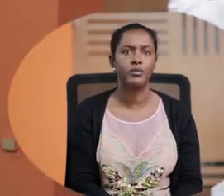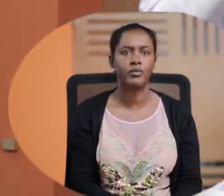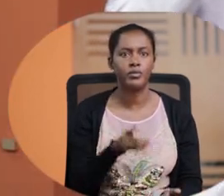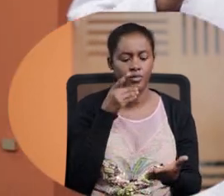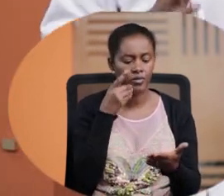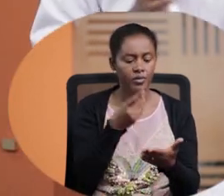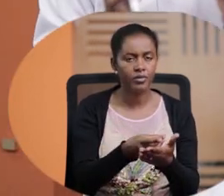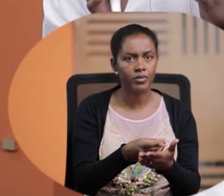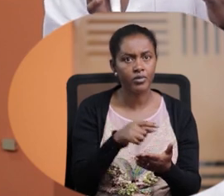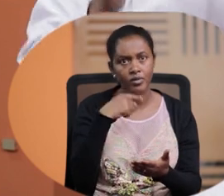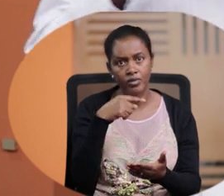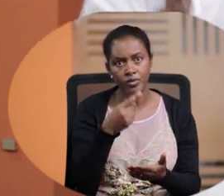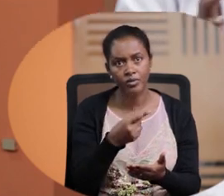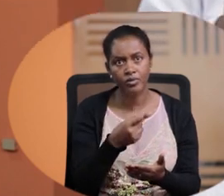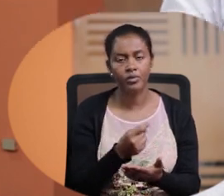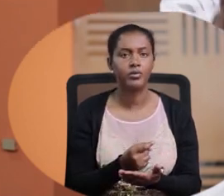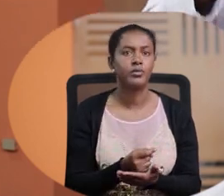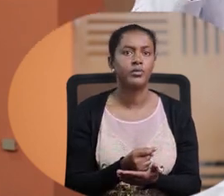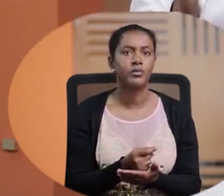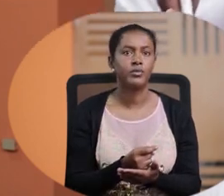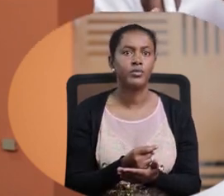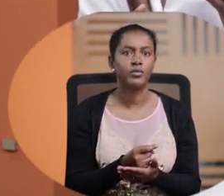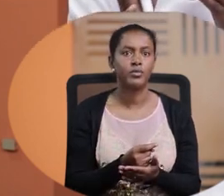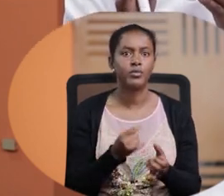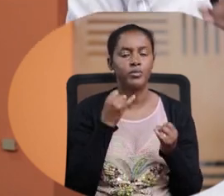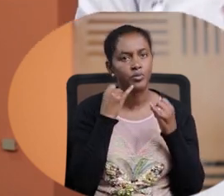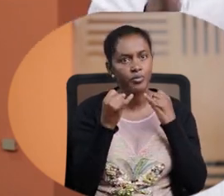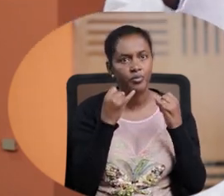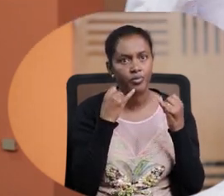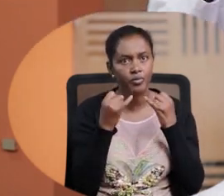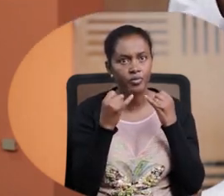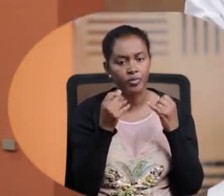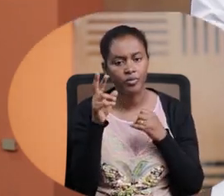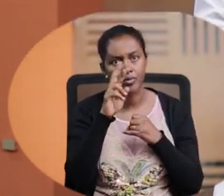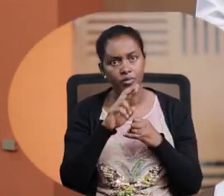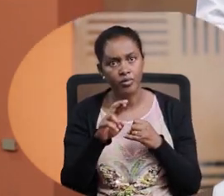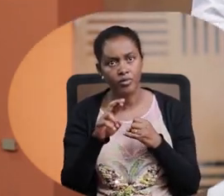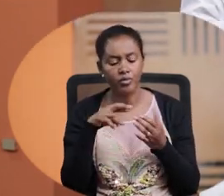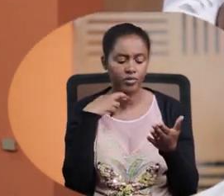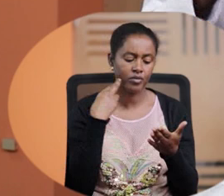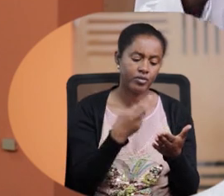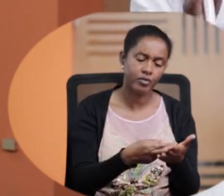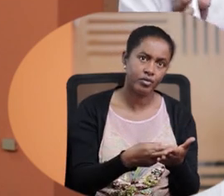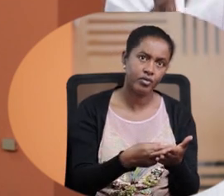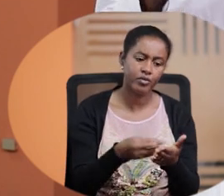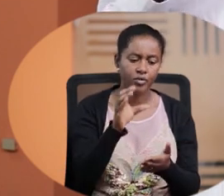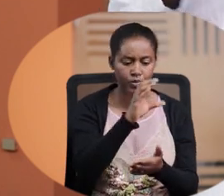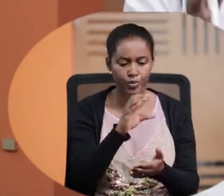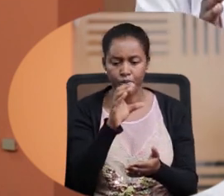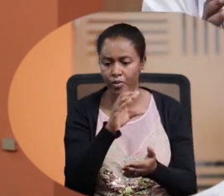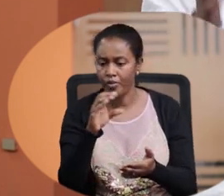Daataa jechuun maal jechuudha? Daataa jechuun odeeffannoo yookiin ragaa